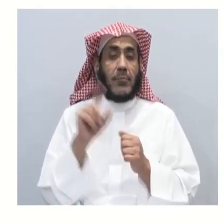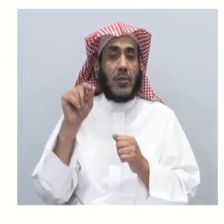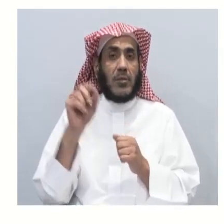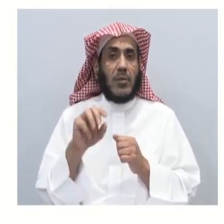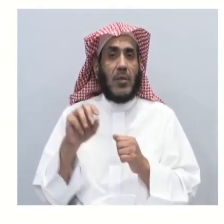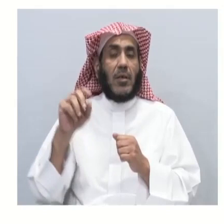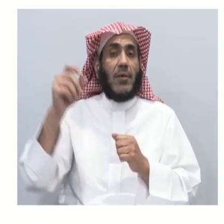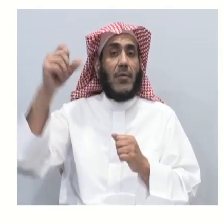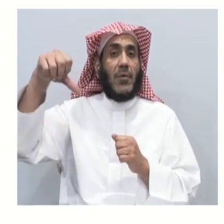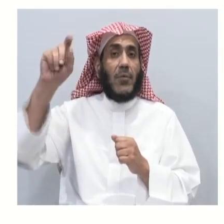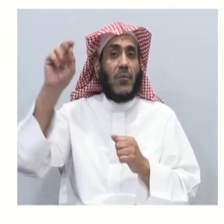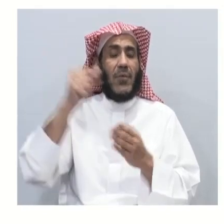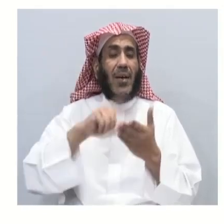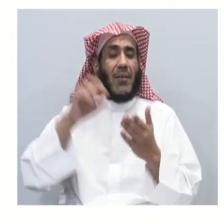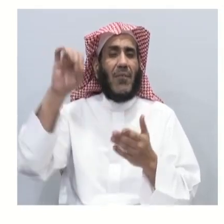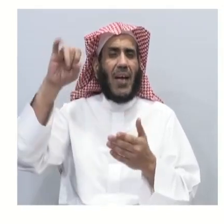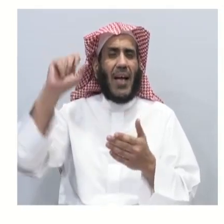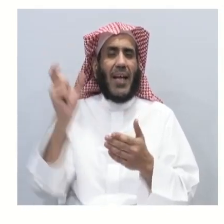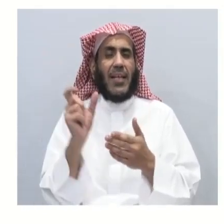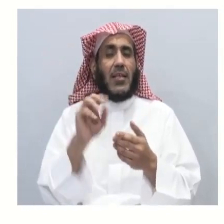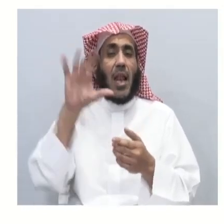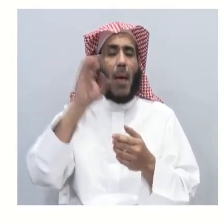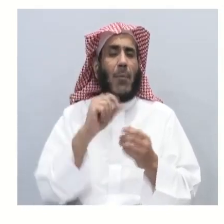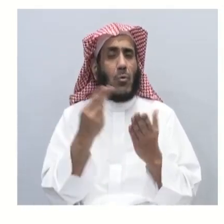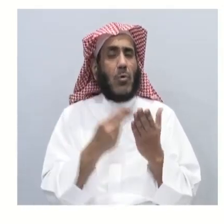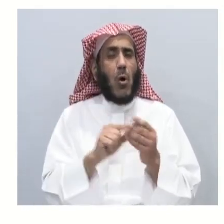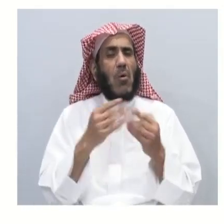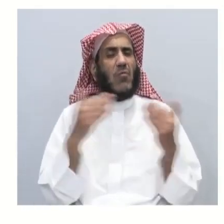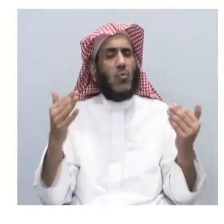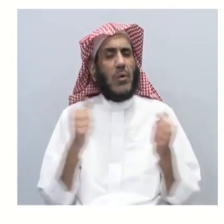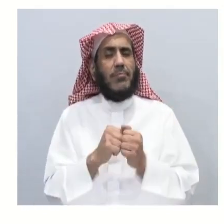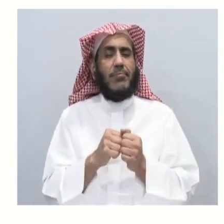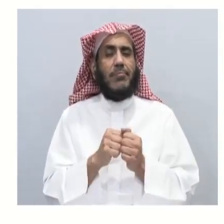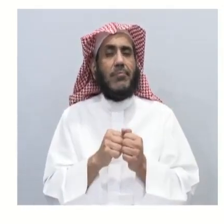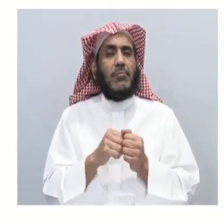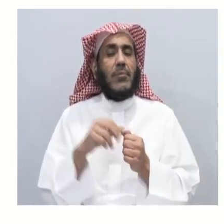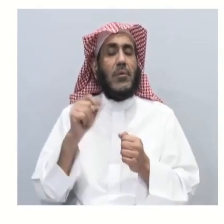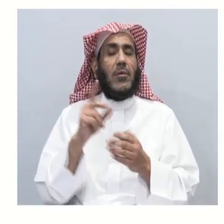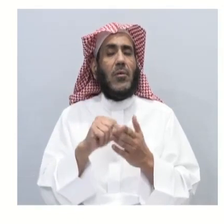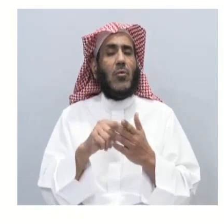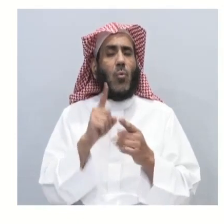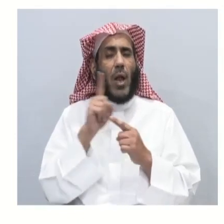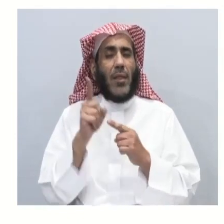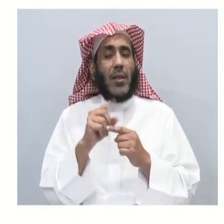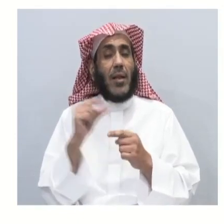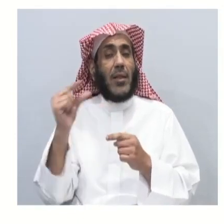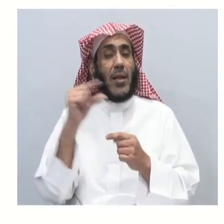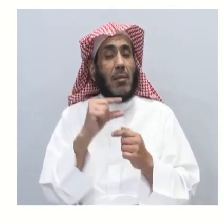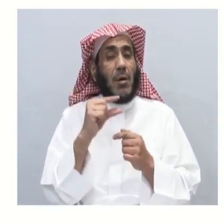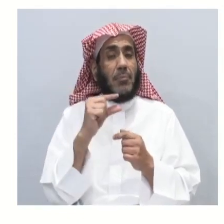أحسنتم، فإن لم، هل كتبت موصولة خطاً أو مفصولة؟ أحسنتم، إذن نلاحظ أن هذه